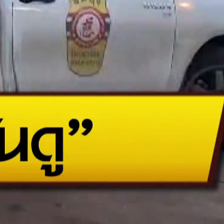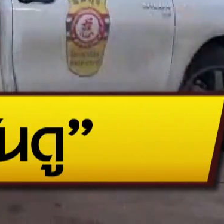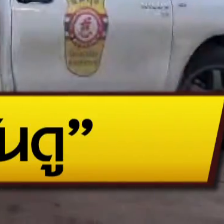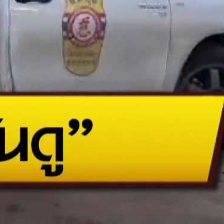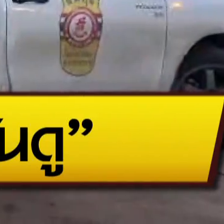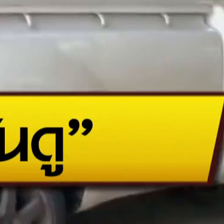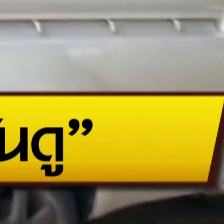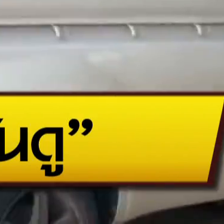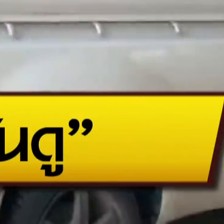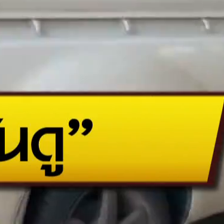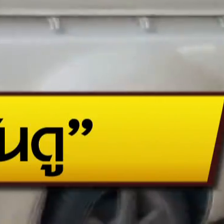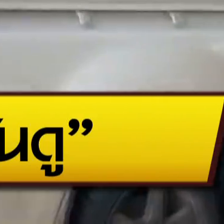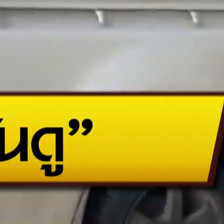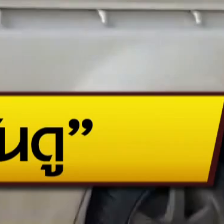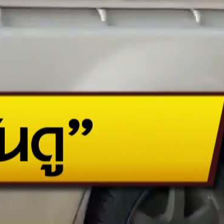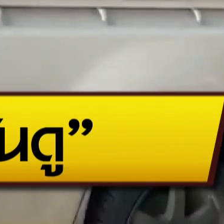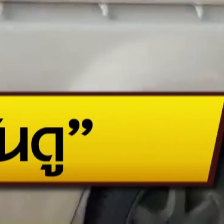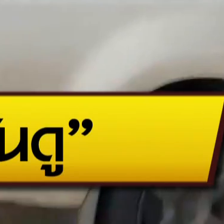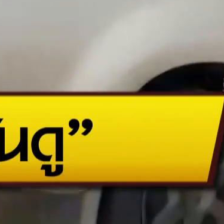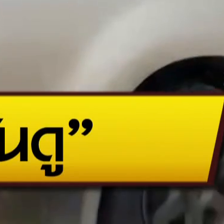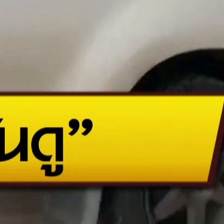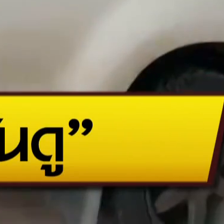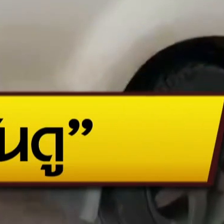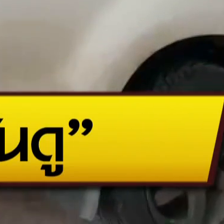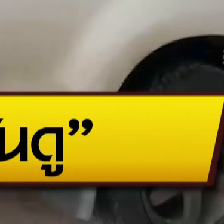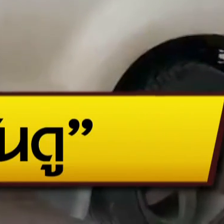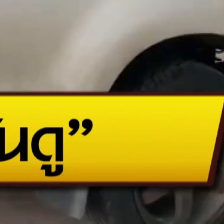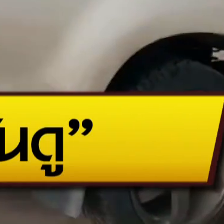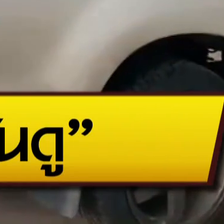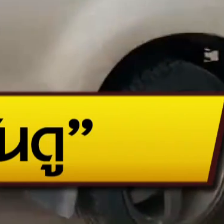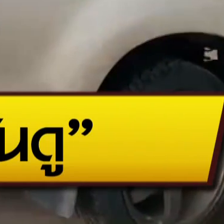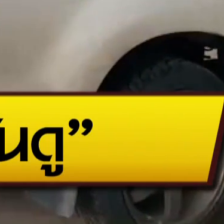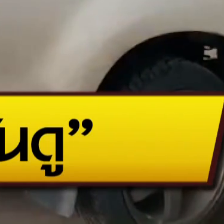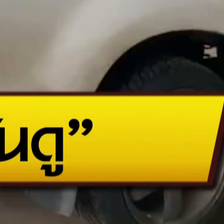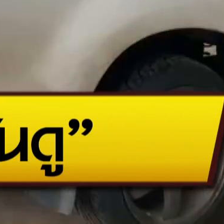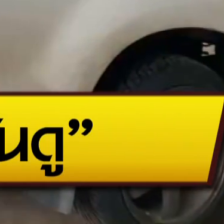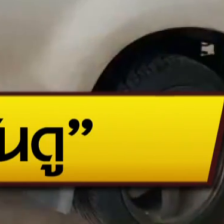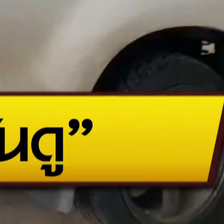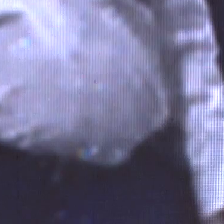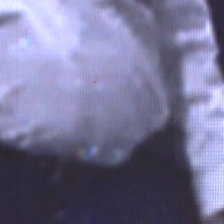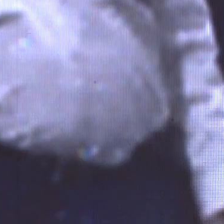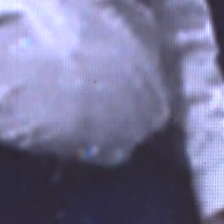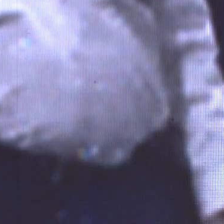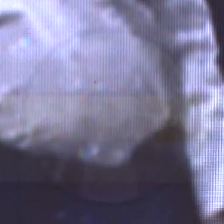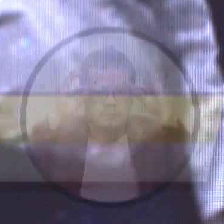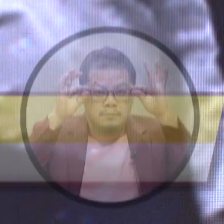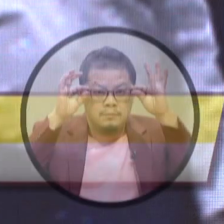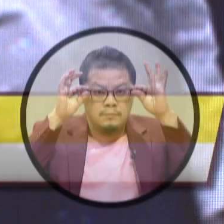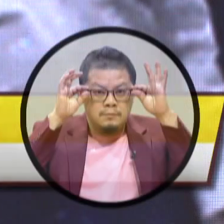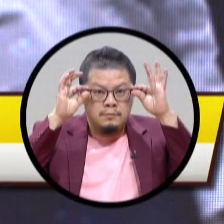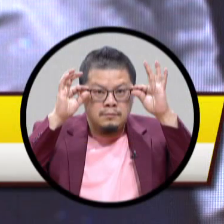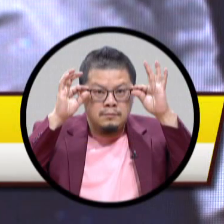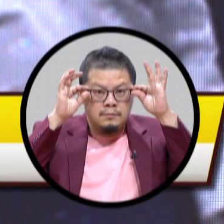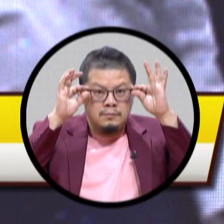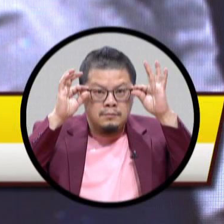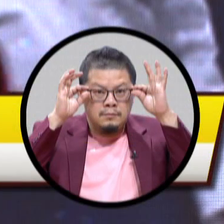คือถ้าจะแก้แค่รับนะครับผมคิดว่าใช้ AI รับก็ได้แต่ประเด็นก็คือว่าสุดท้ายมันก็จะไปอยู่คอขวดที่2ก็คือว่าจะรับยาที่ไหนจะไปรักษา